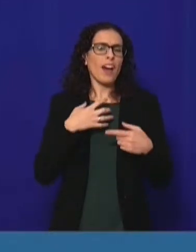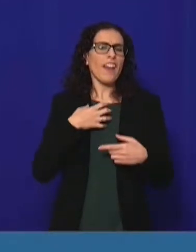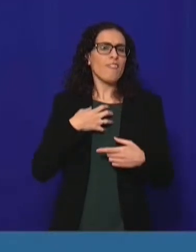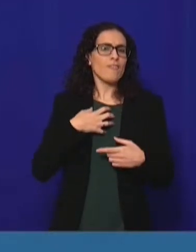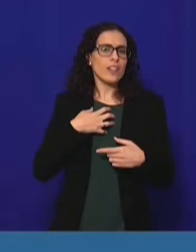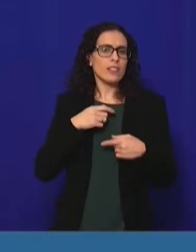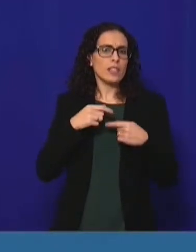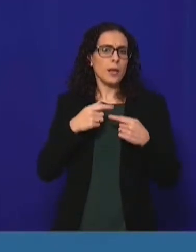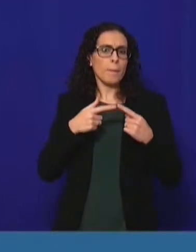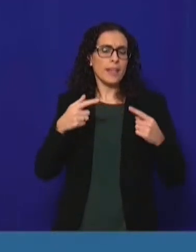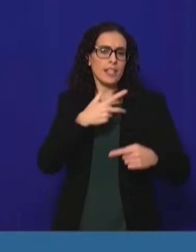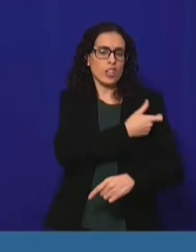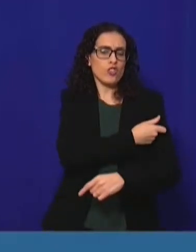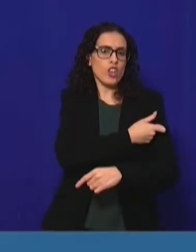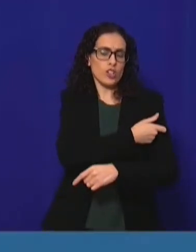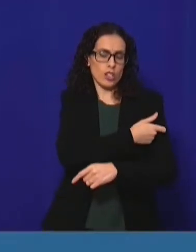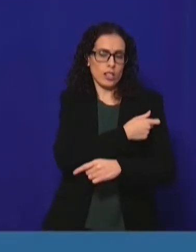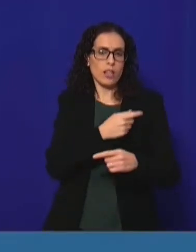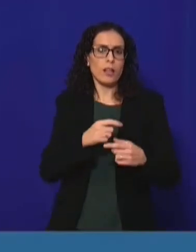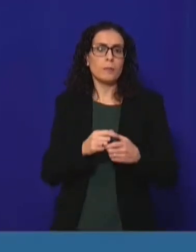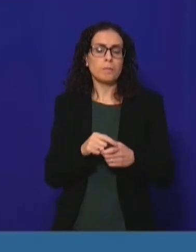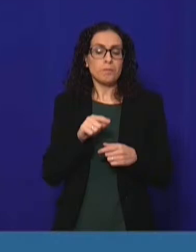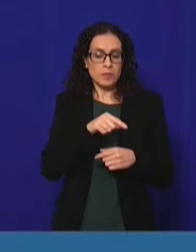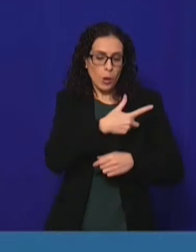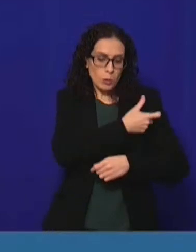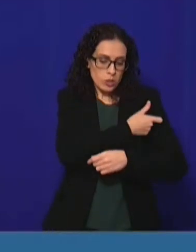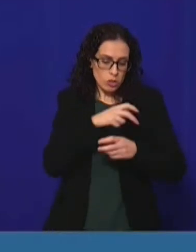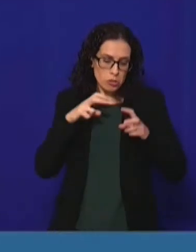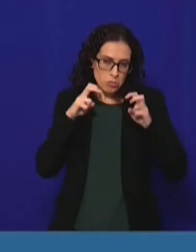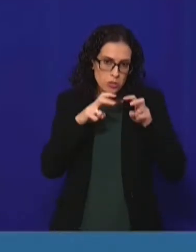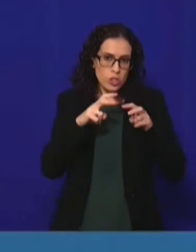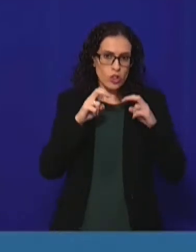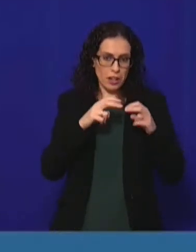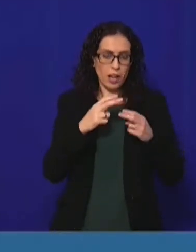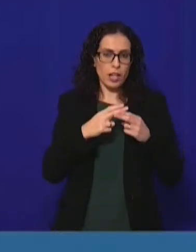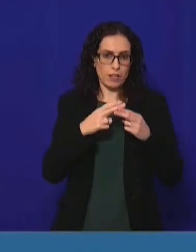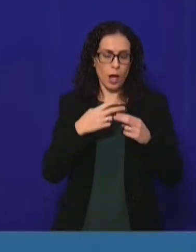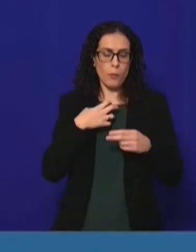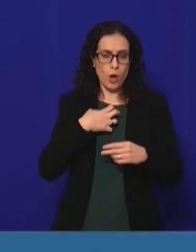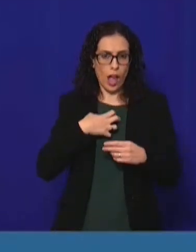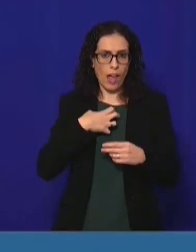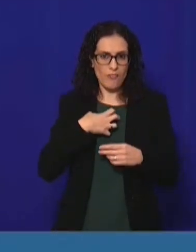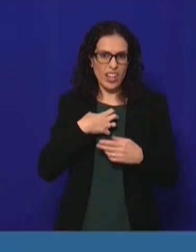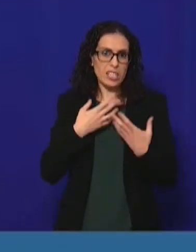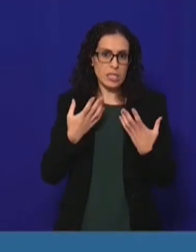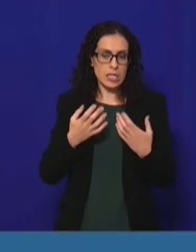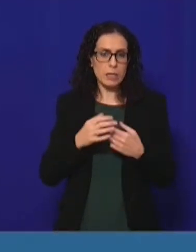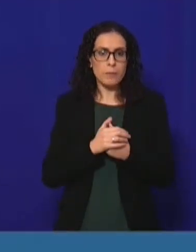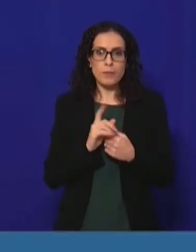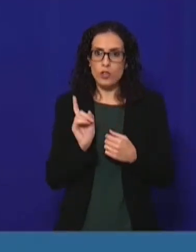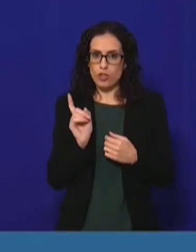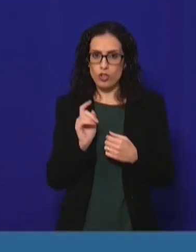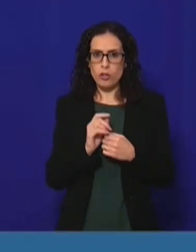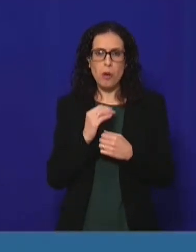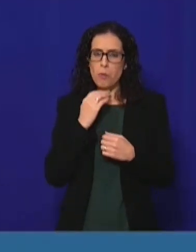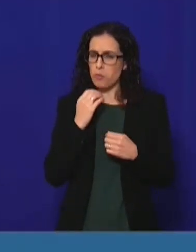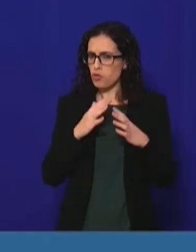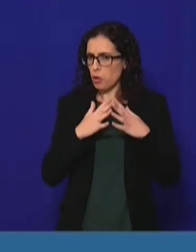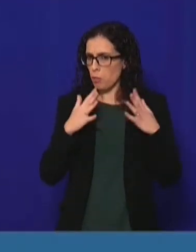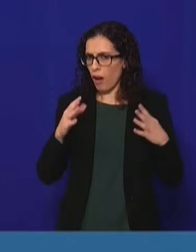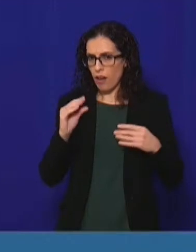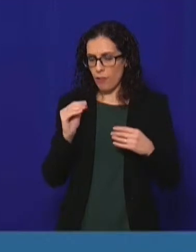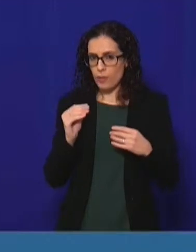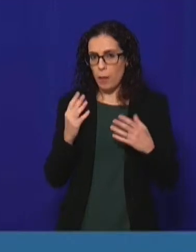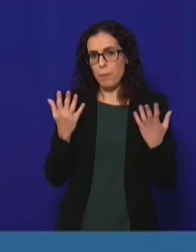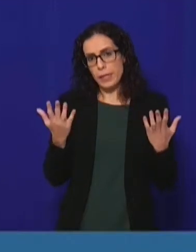li qegħdin isiru, side effects li huma mhumiex daqshekk qawwin li